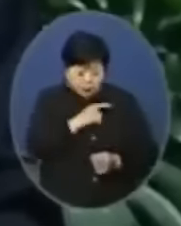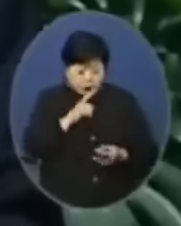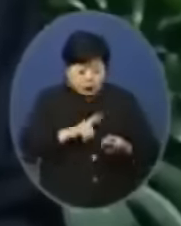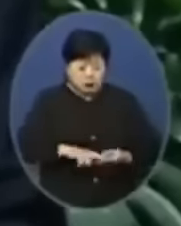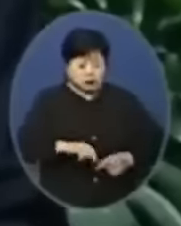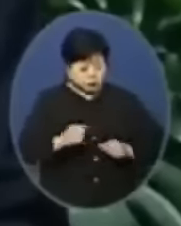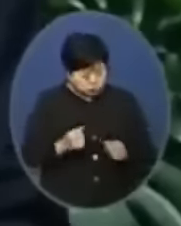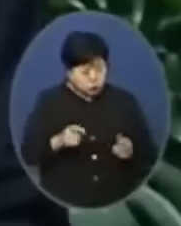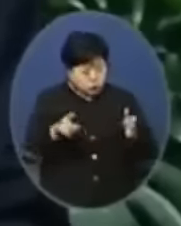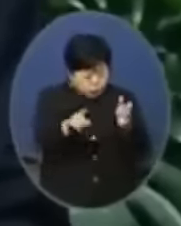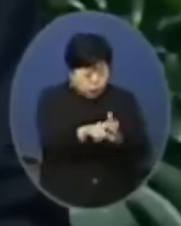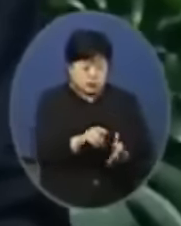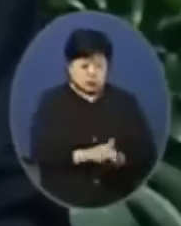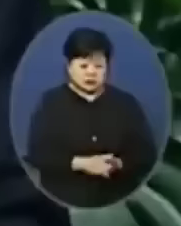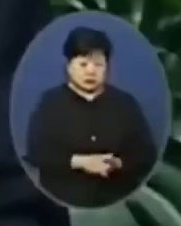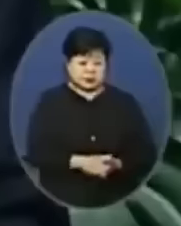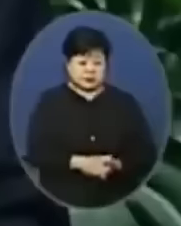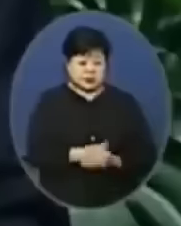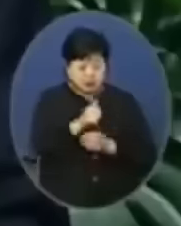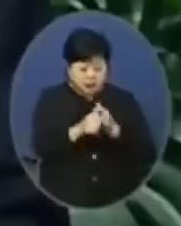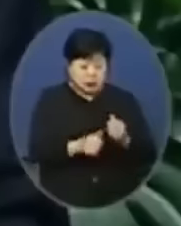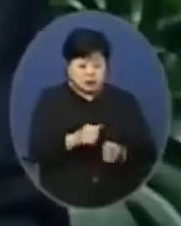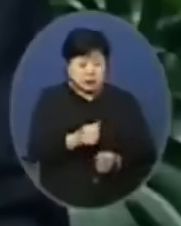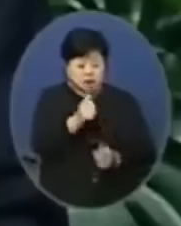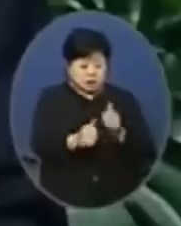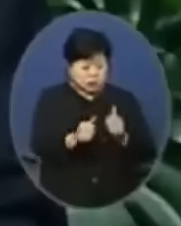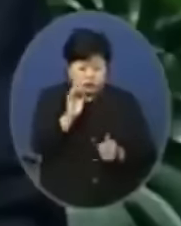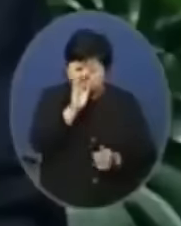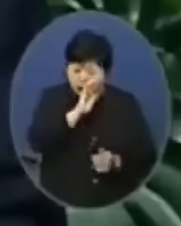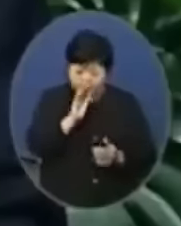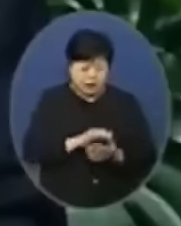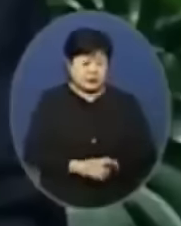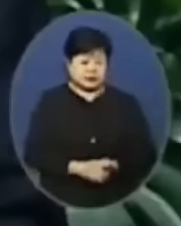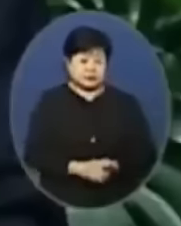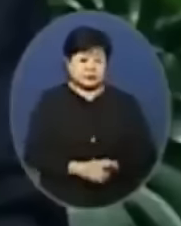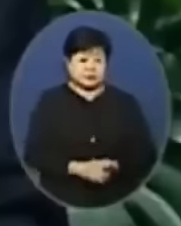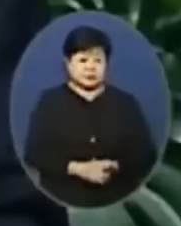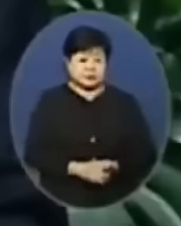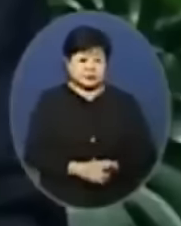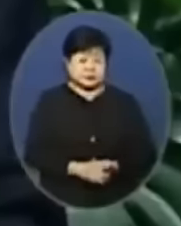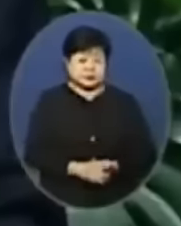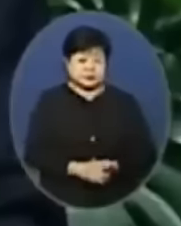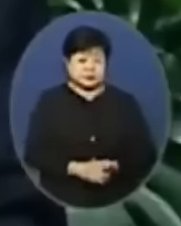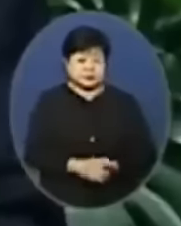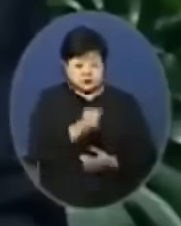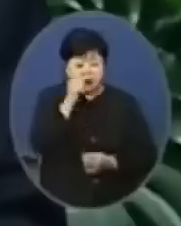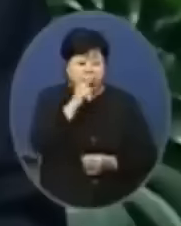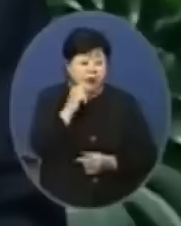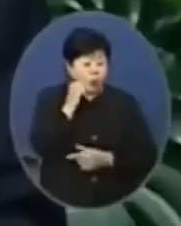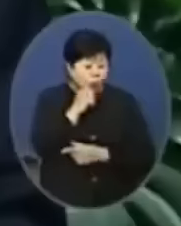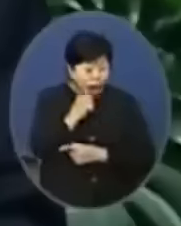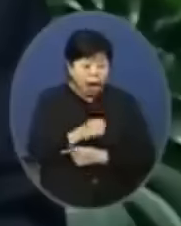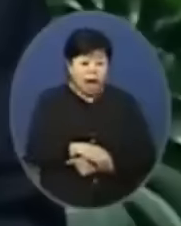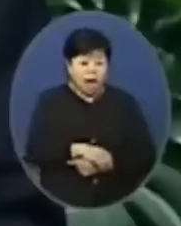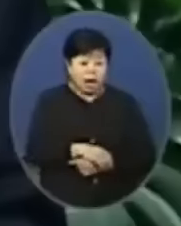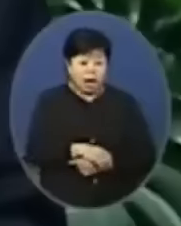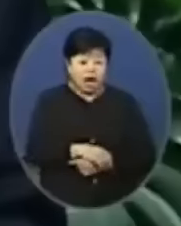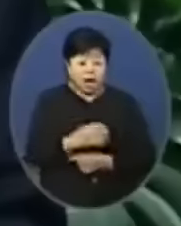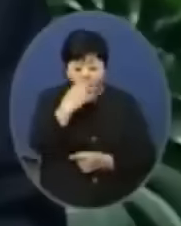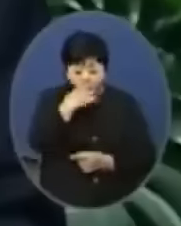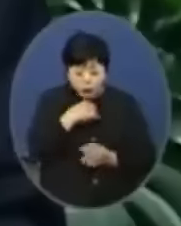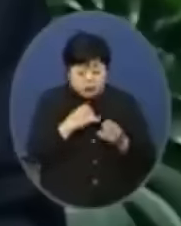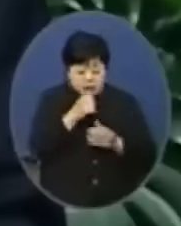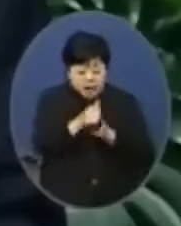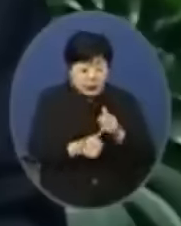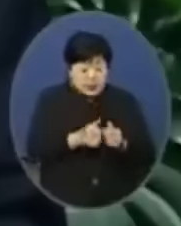나쁘다면 나쁜 겁니다. 하나님과 경쟁해서는 절대로 안 되는 것입니다. 선악과는 그것을 따먹은